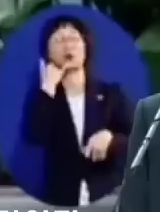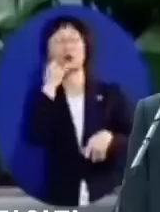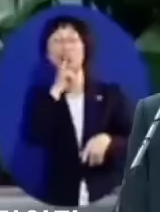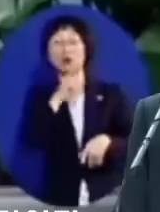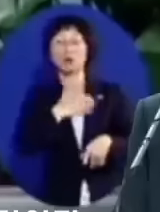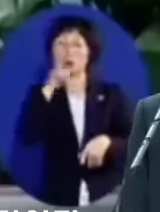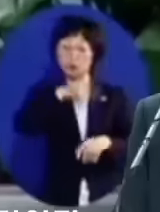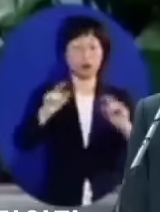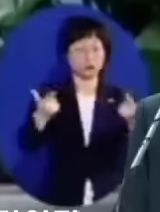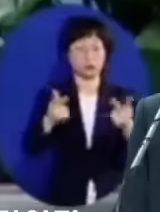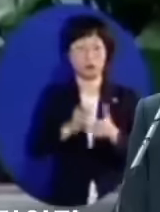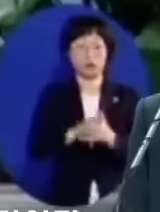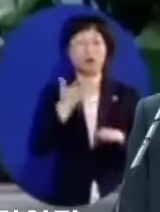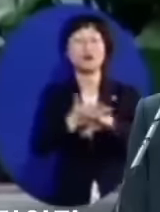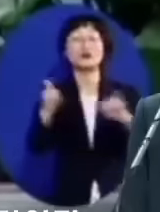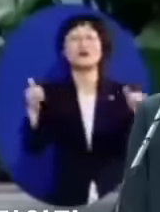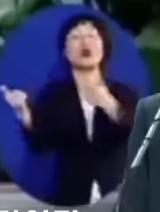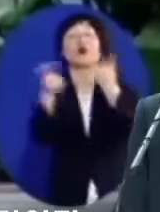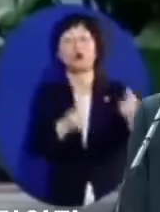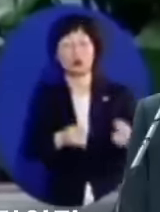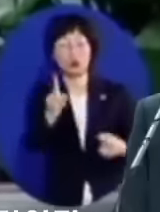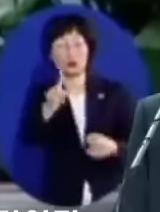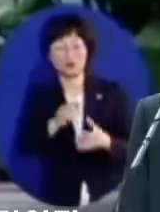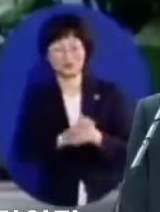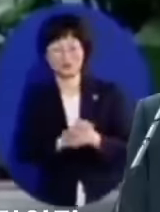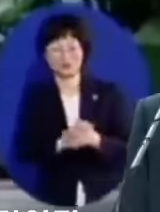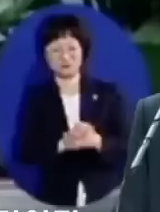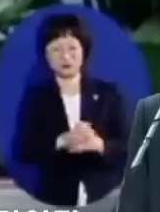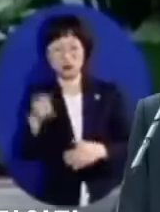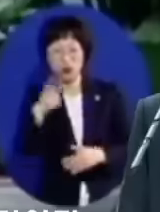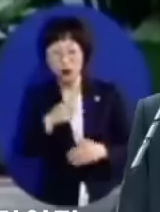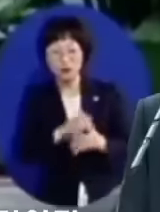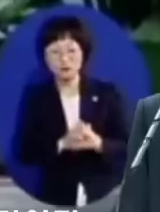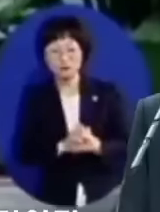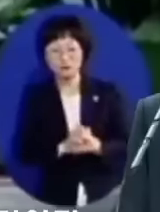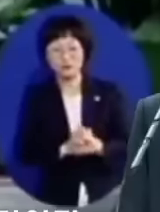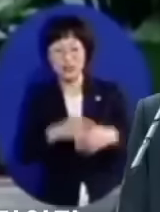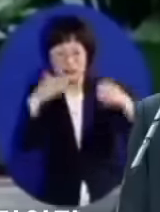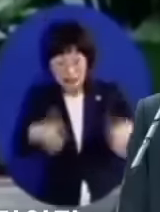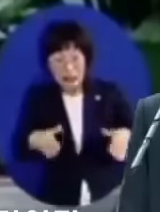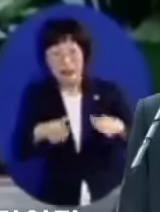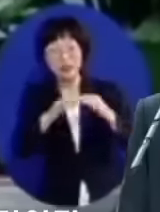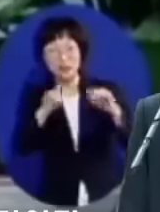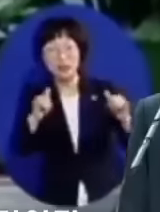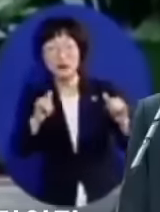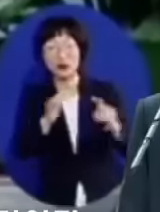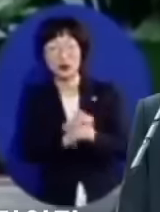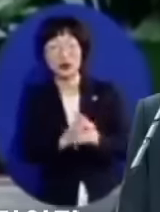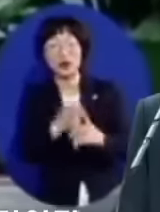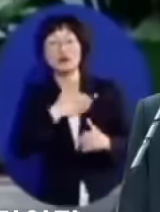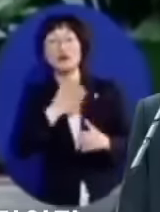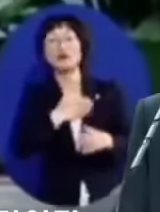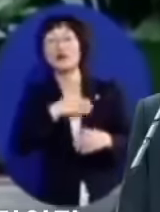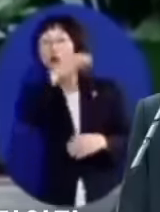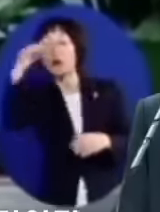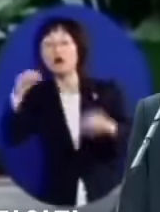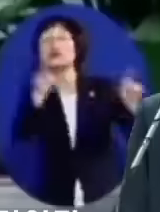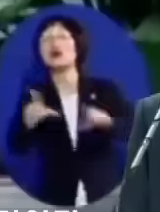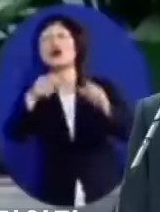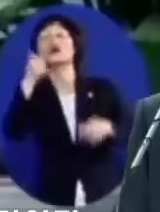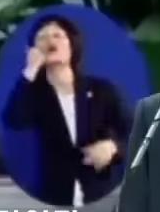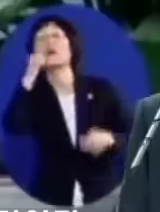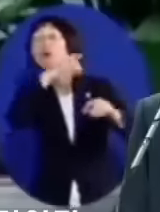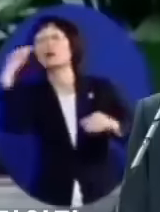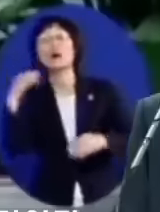그런 나쁘냐? 다른 사람도 다 이렇게 사는데. 그리고 고약한 사람은 내가 사는 것이 바르게 사는 것이지 누가 바르게